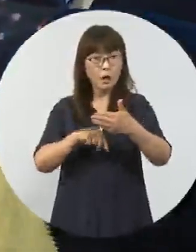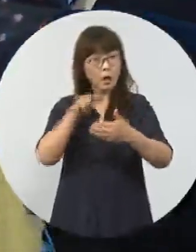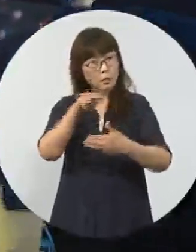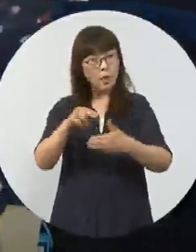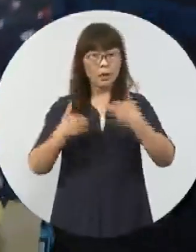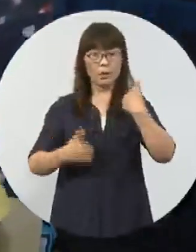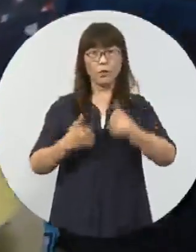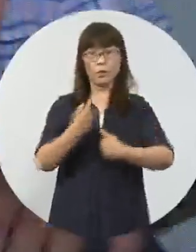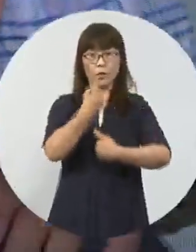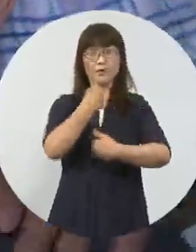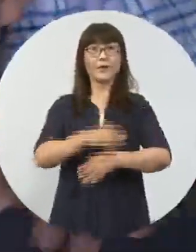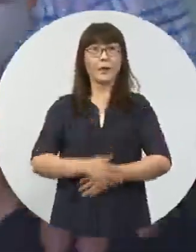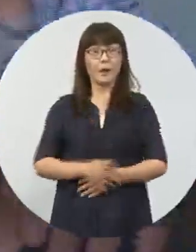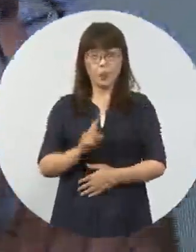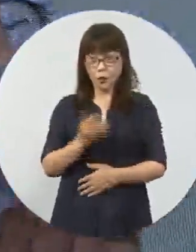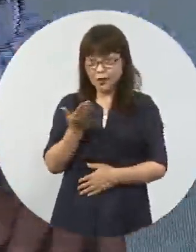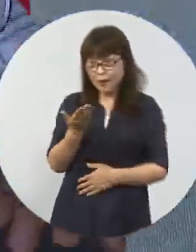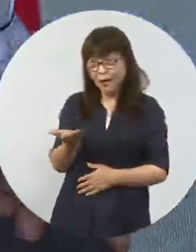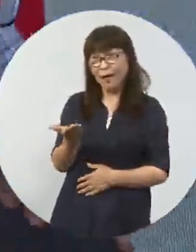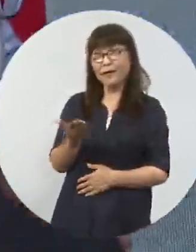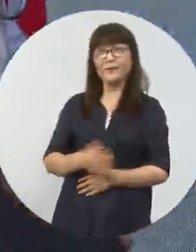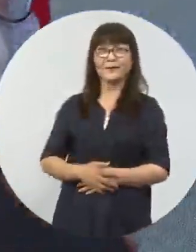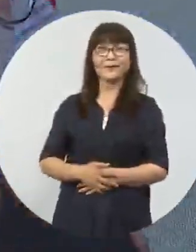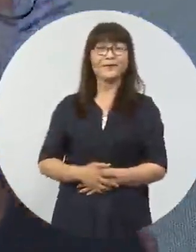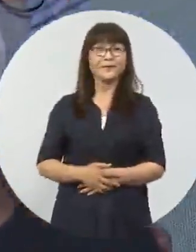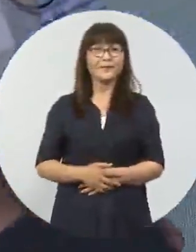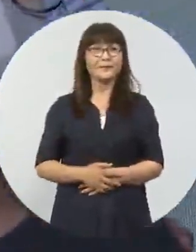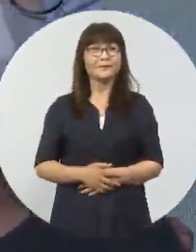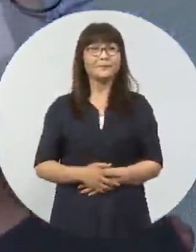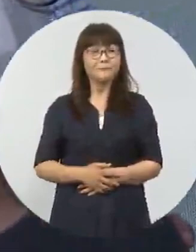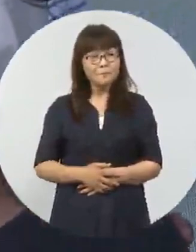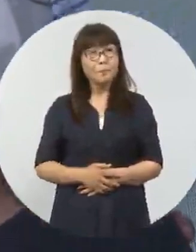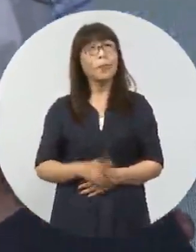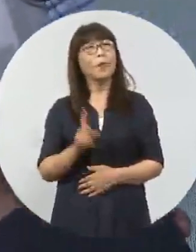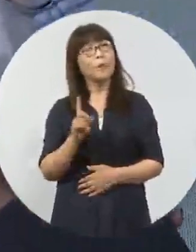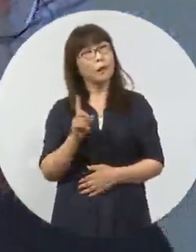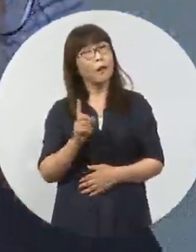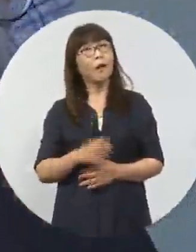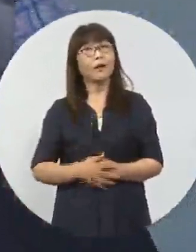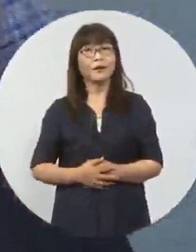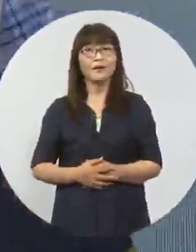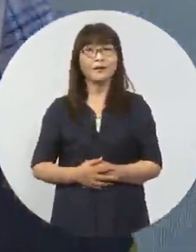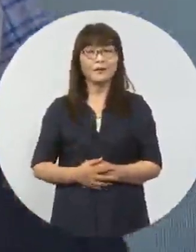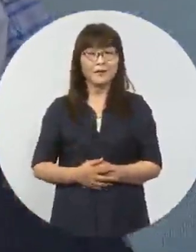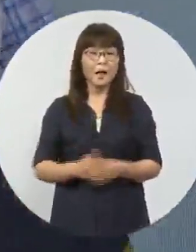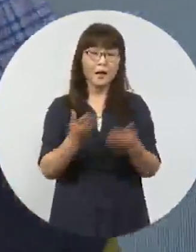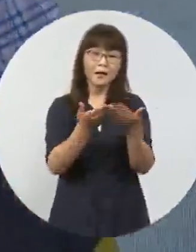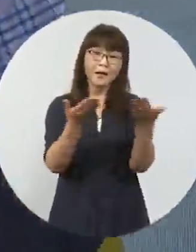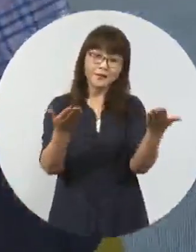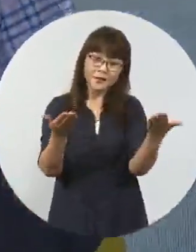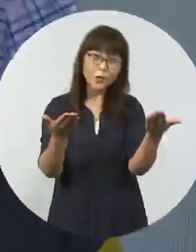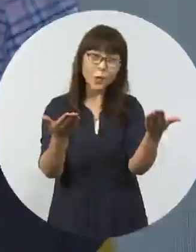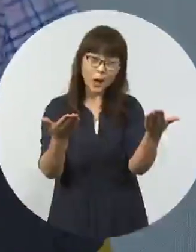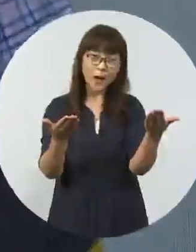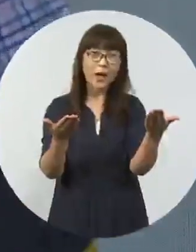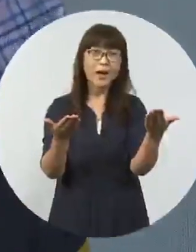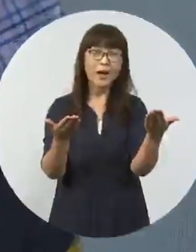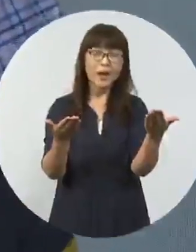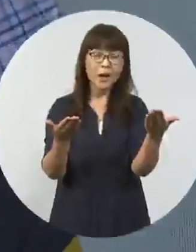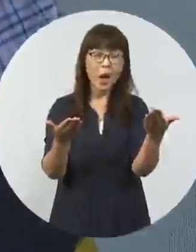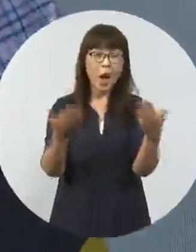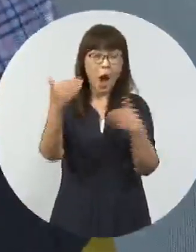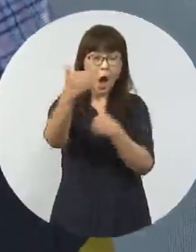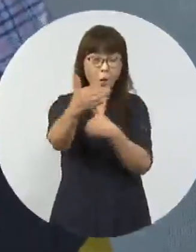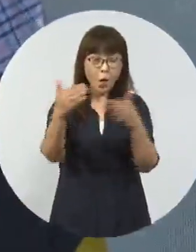しかった。 どうでしたか探検隊参加してみて？ なんかあれ展示もあれここのホ